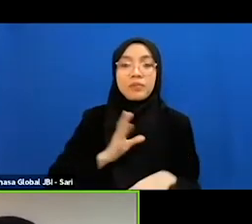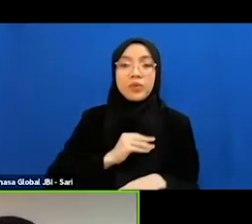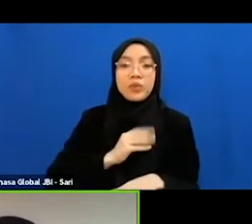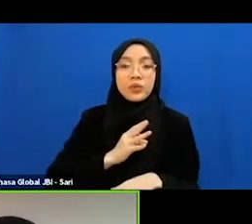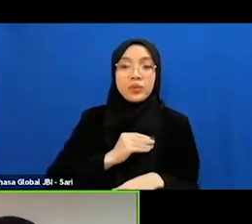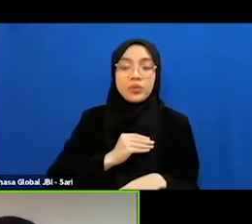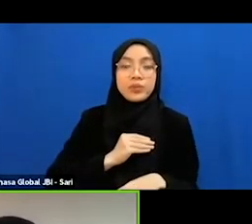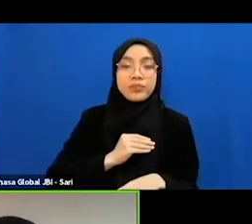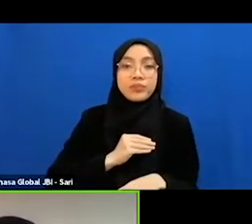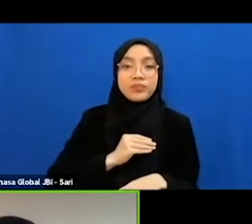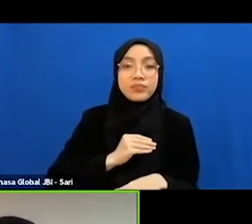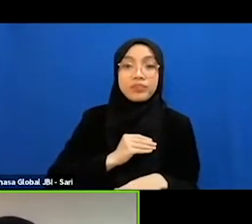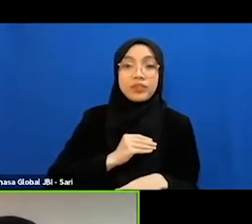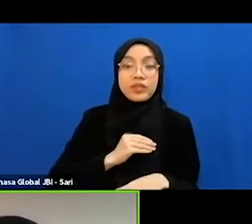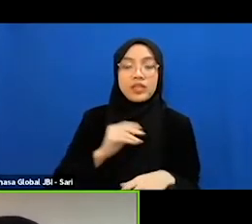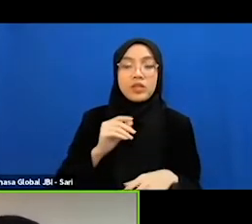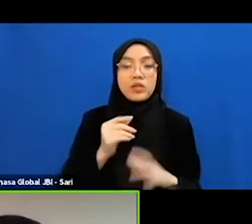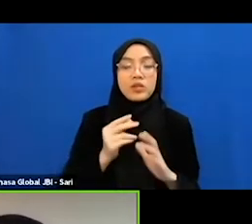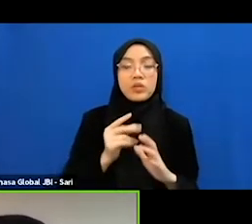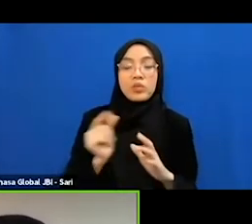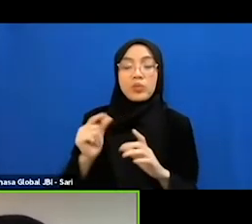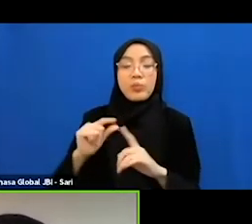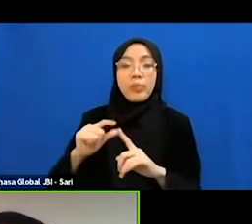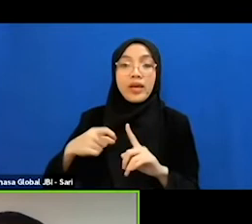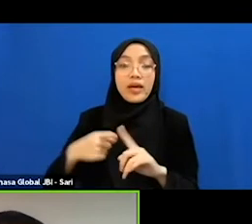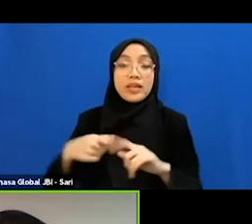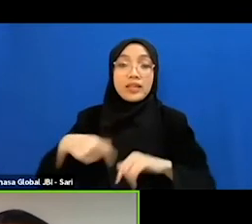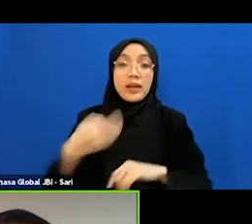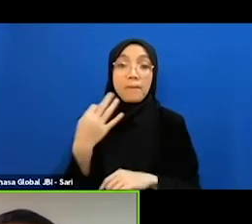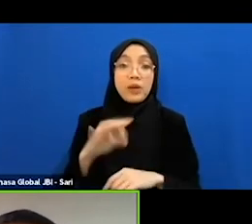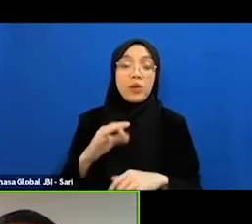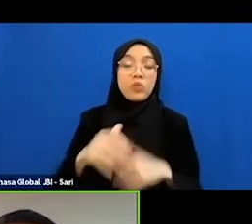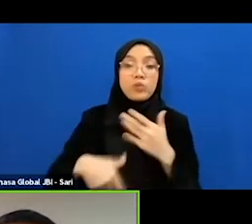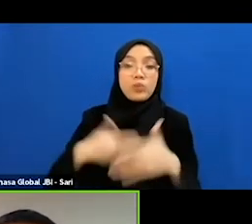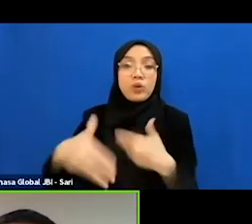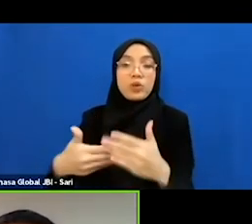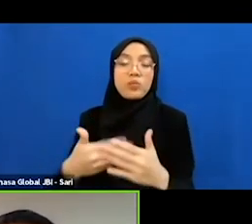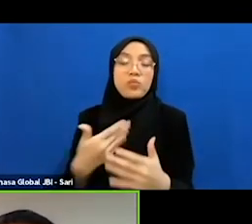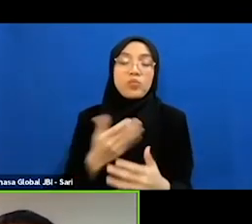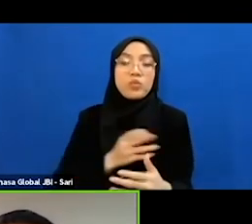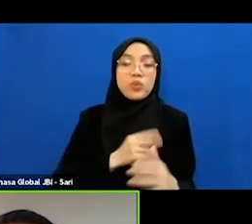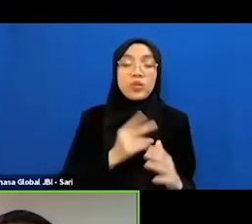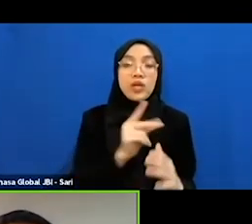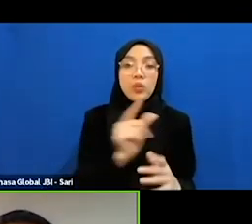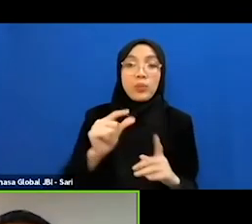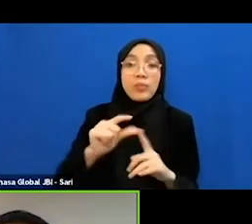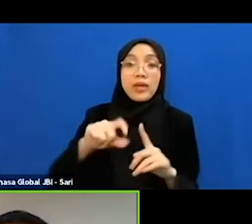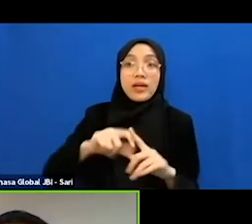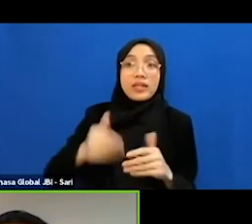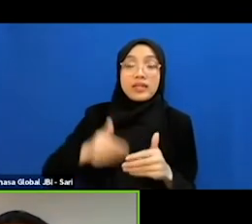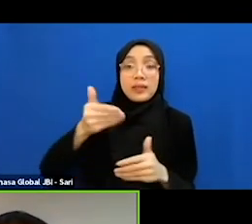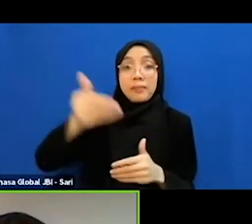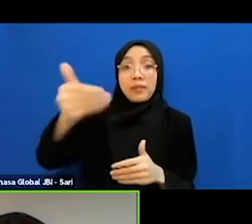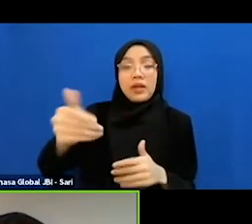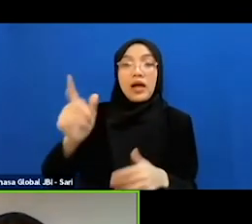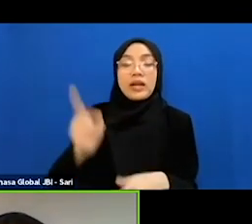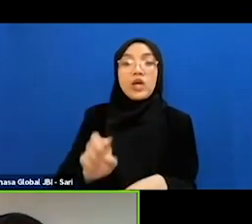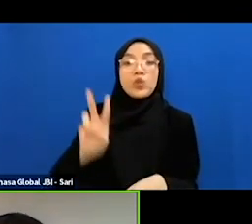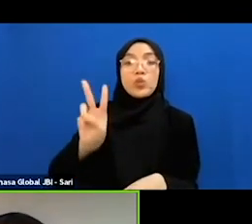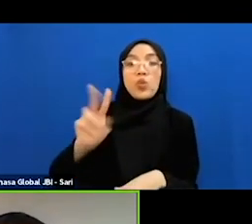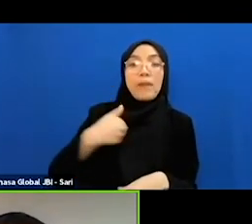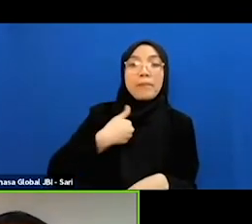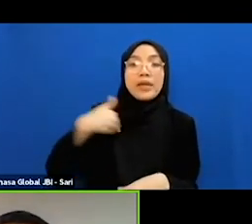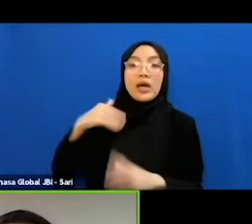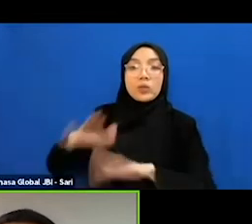apa up kayak sekarang terlalu dan jadi dan nanti menurut er UPK yang akan datang itu ada dua fihak yang